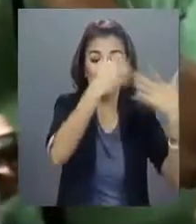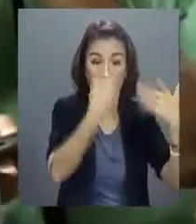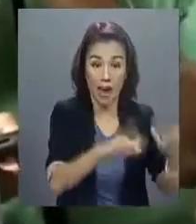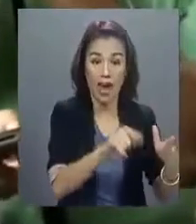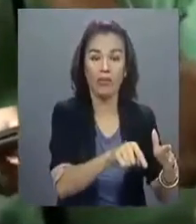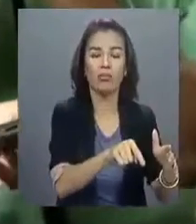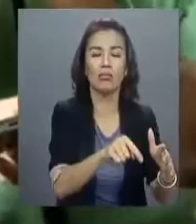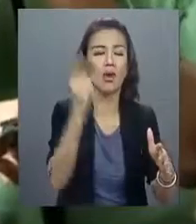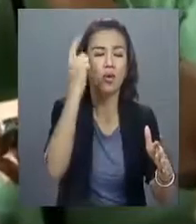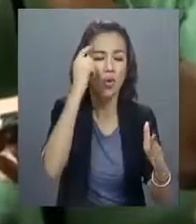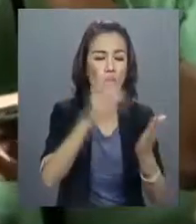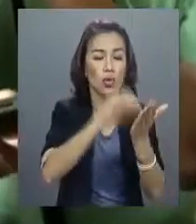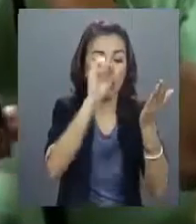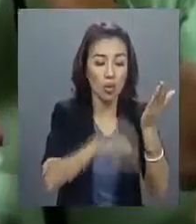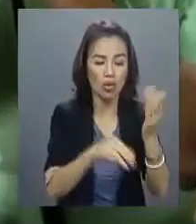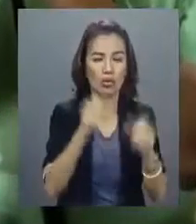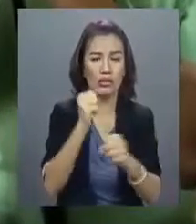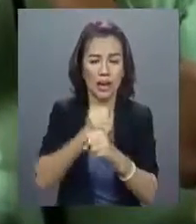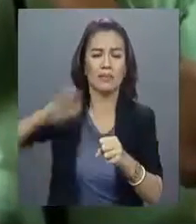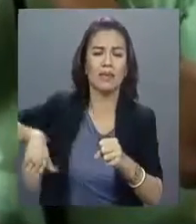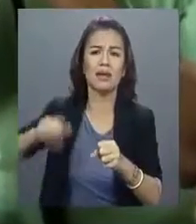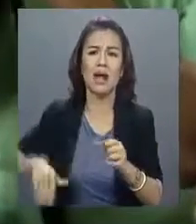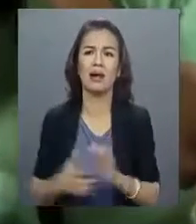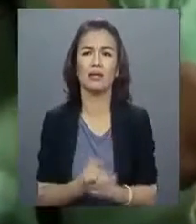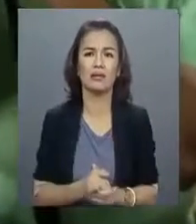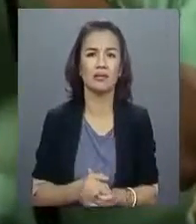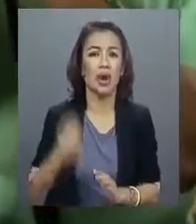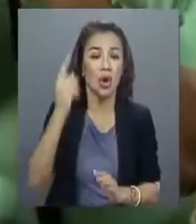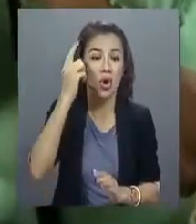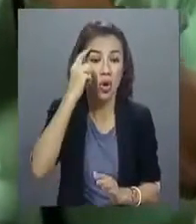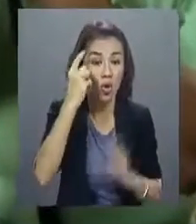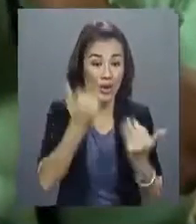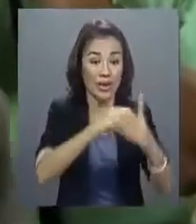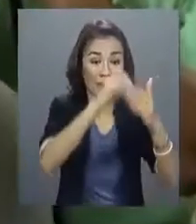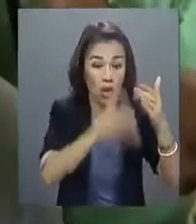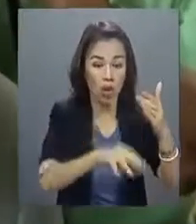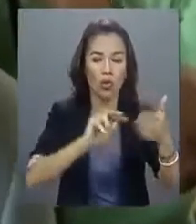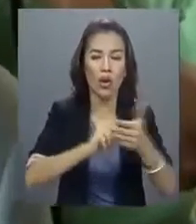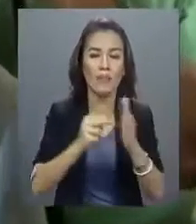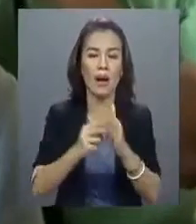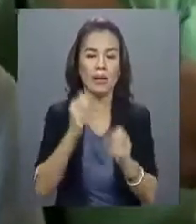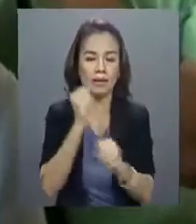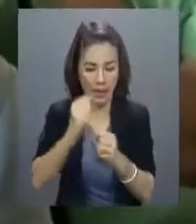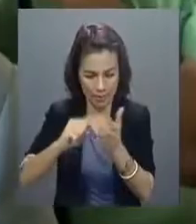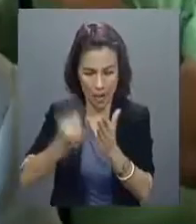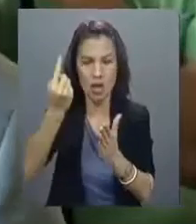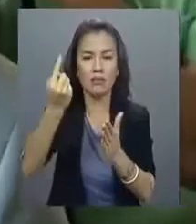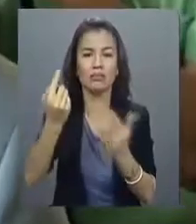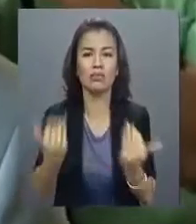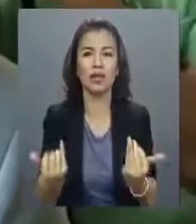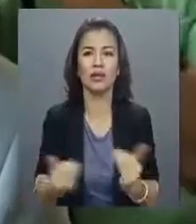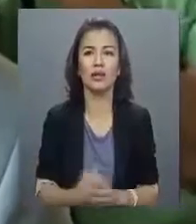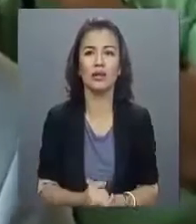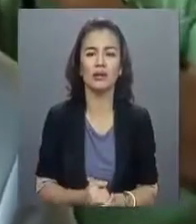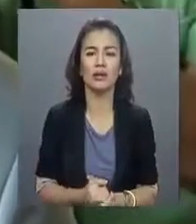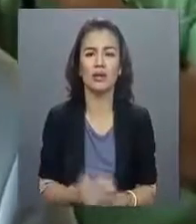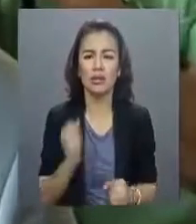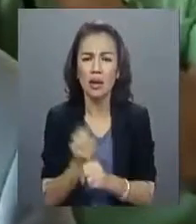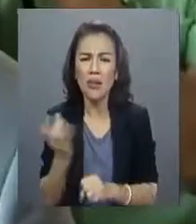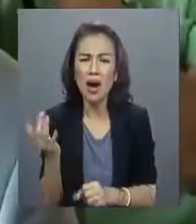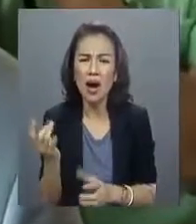ลอย่างเป็นทางการทุกเมื่อ3นาทีเลย รู้ปุ๊บทำปั๊บเลย ครับอย่างนี้เราทำเองเลยไหมคร ับ ทำอะไร รับมือหาก